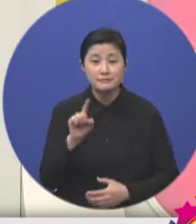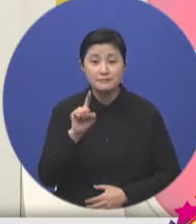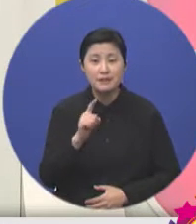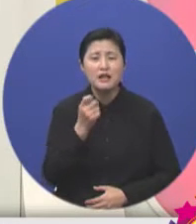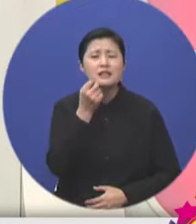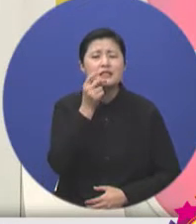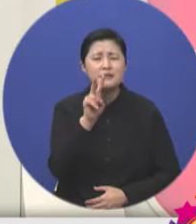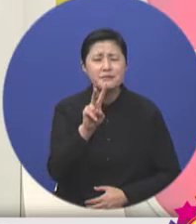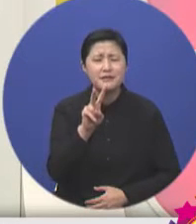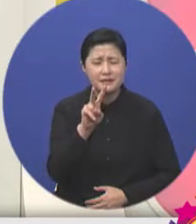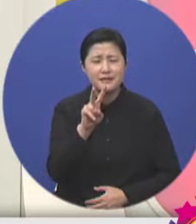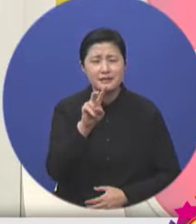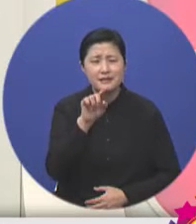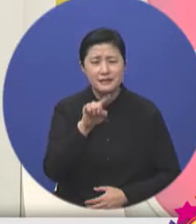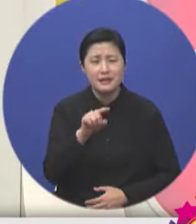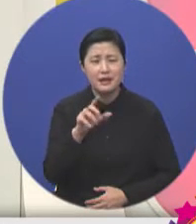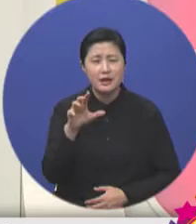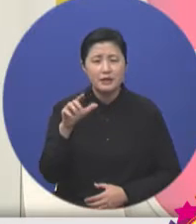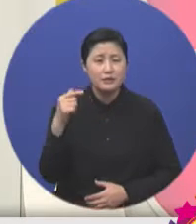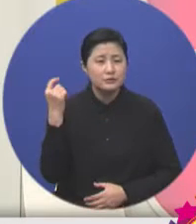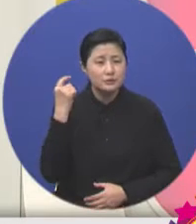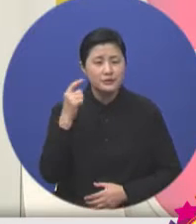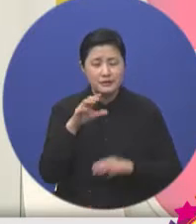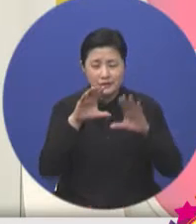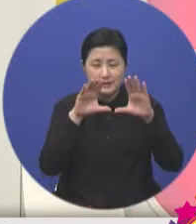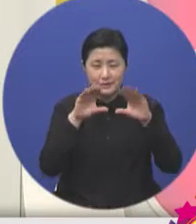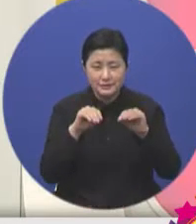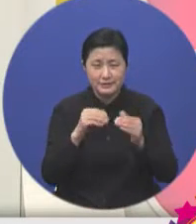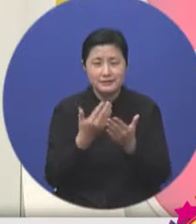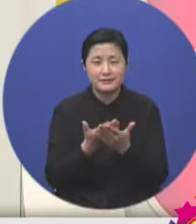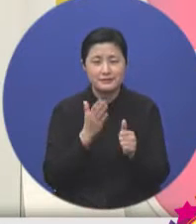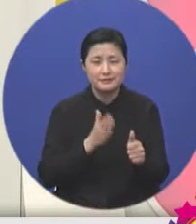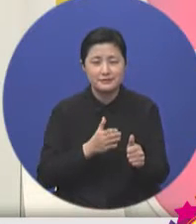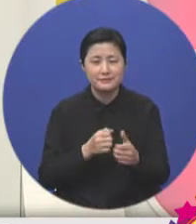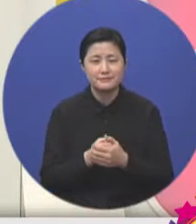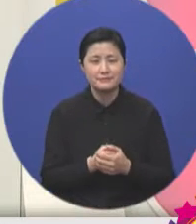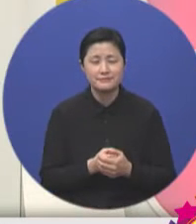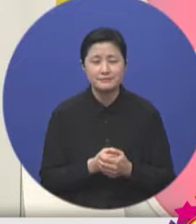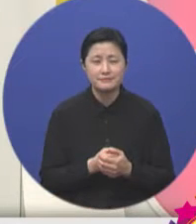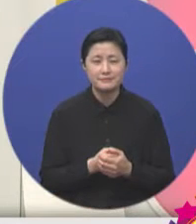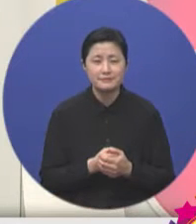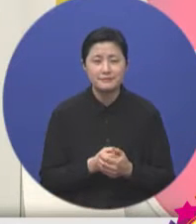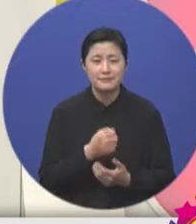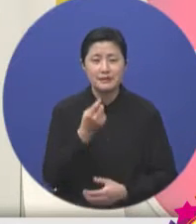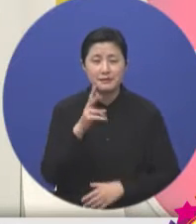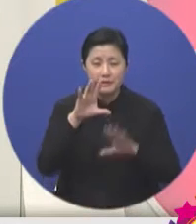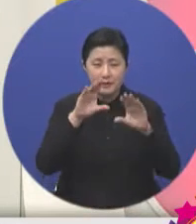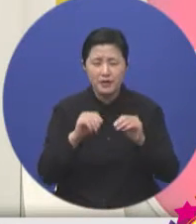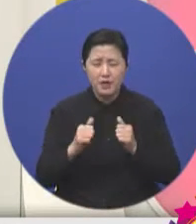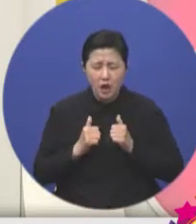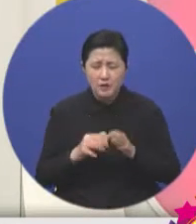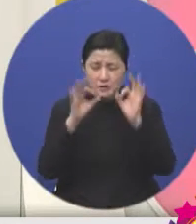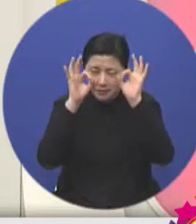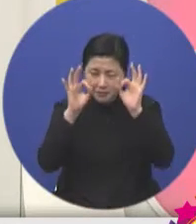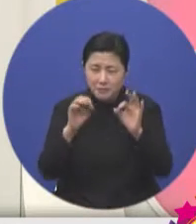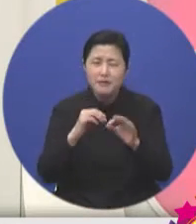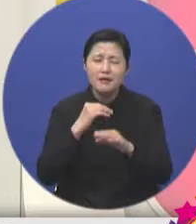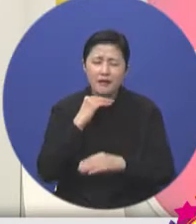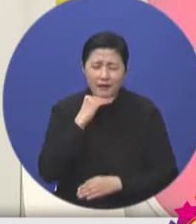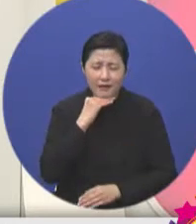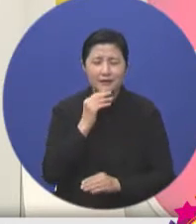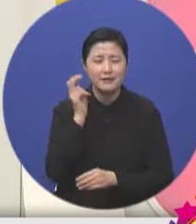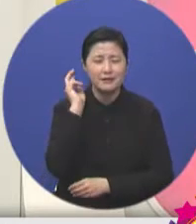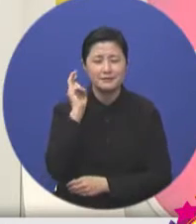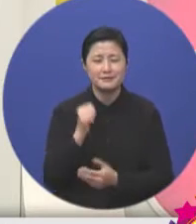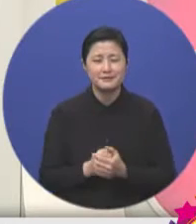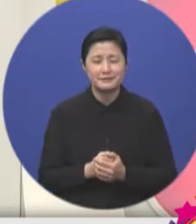어머님 TV를 좀 이렇게 해주셔야 될 것 같아요. 꺼주세요. 예. 예. 꺼주세요. 텔레비를 꺼주세요. 열심히 보시면서 기다리고 계셨군요.